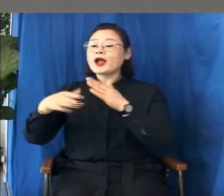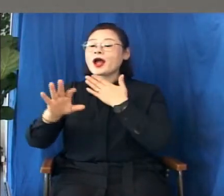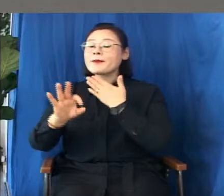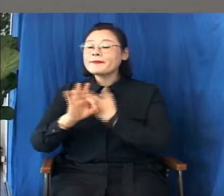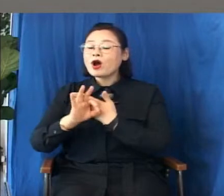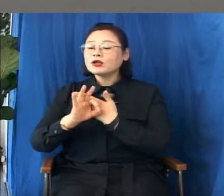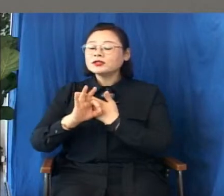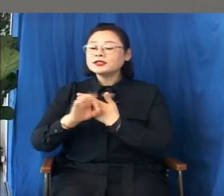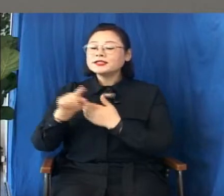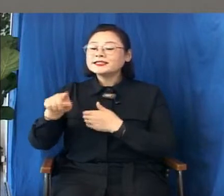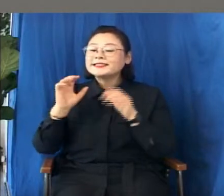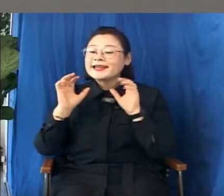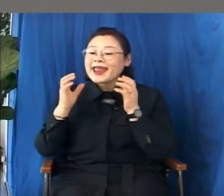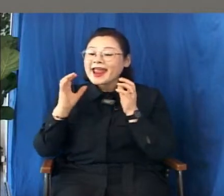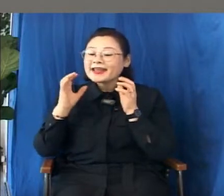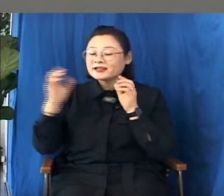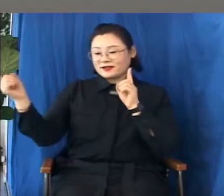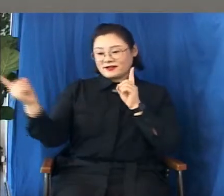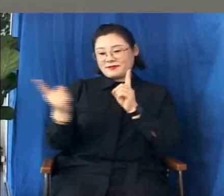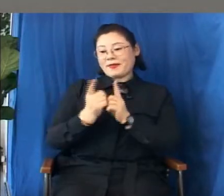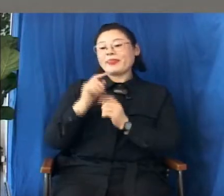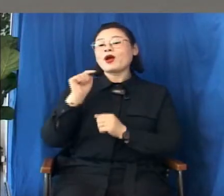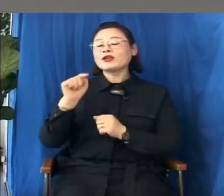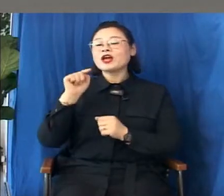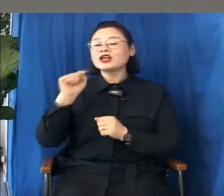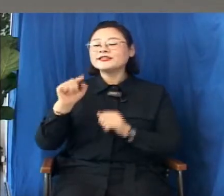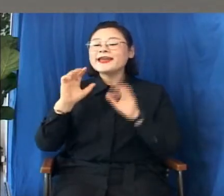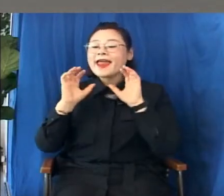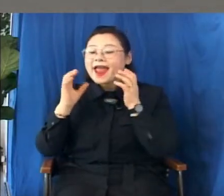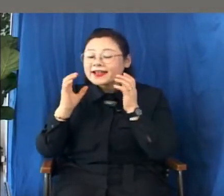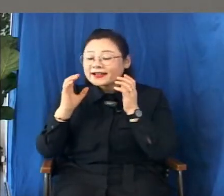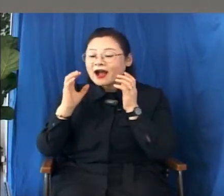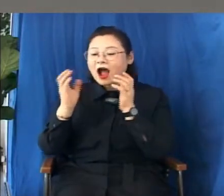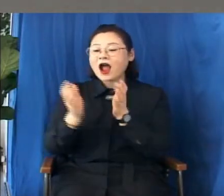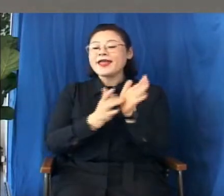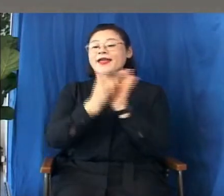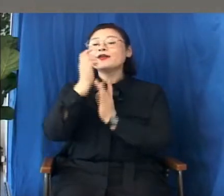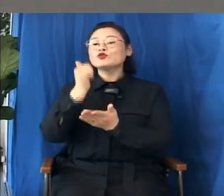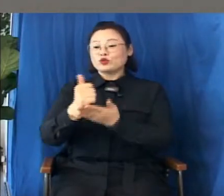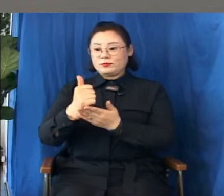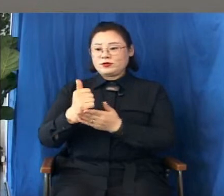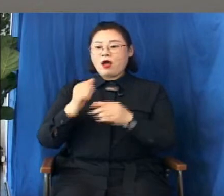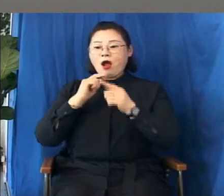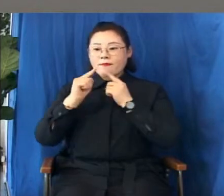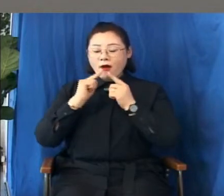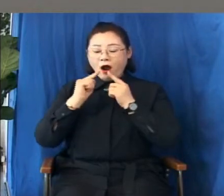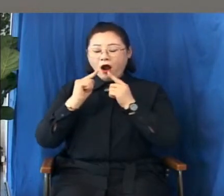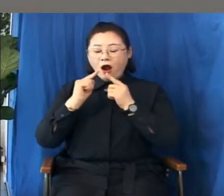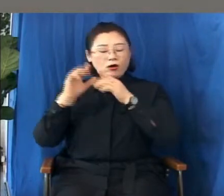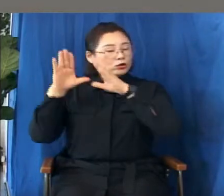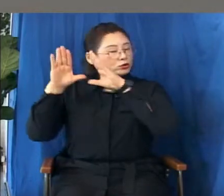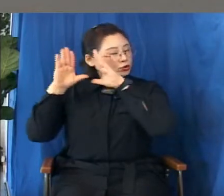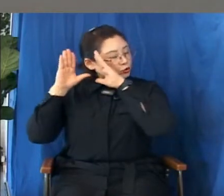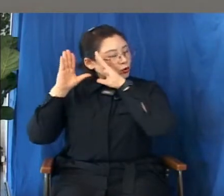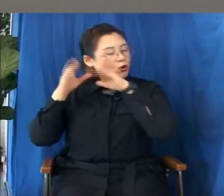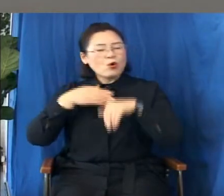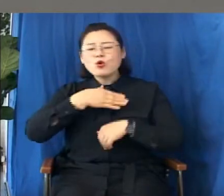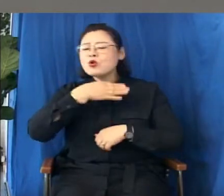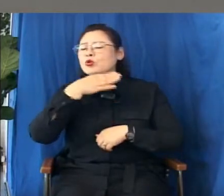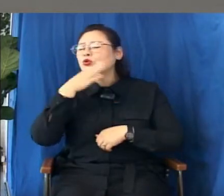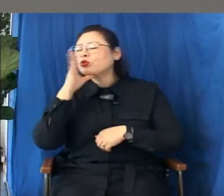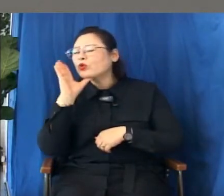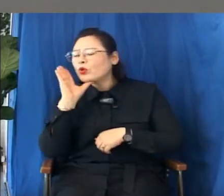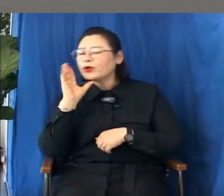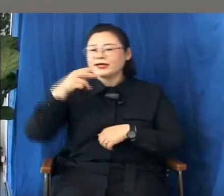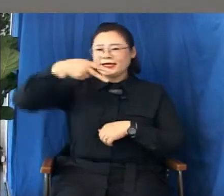건데 그 아기가 바로 메시아다. 그리 이 노인이 얼마나 흥분했겠습니까? 평생 동안